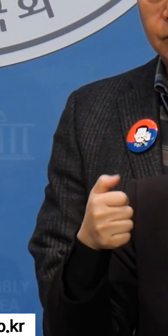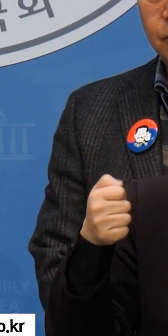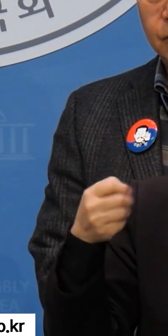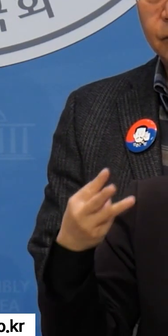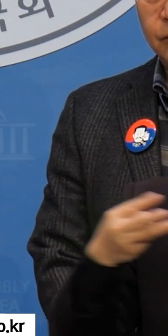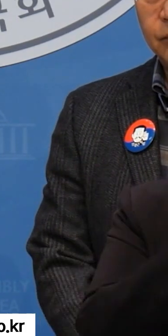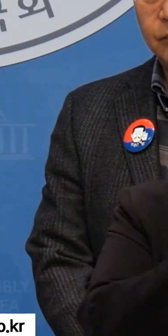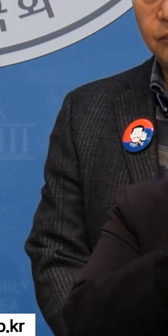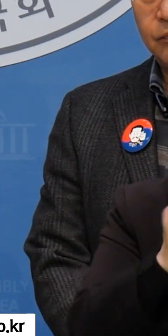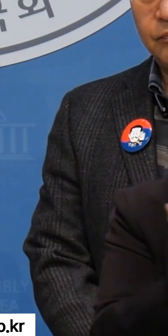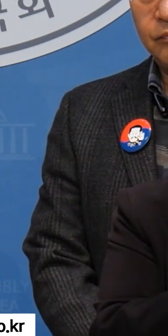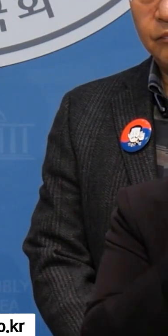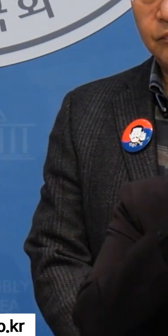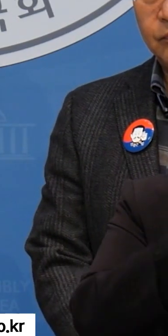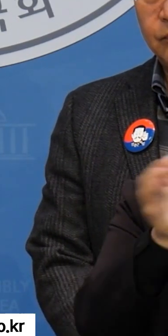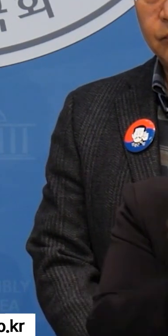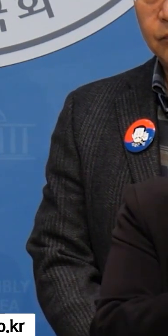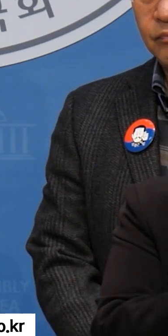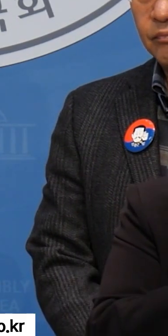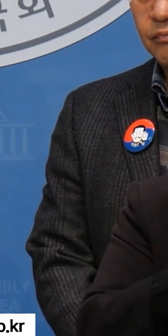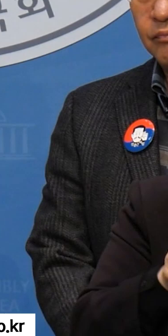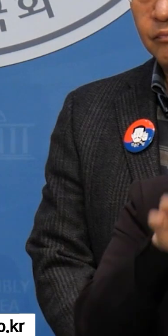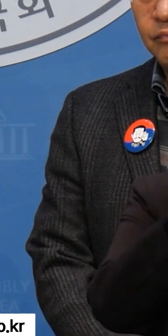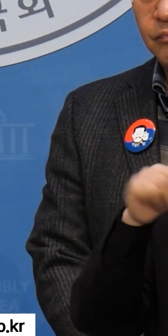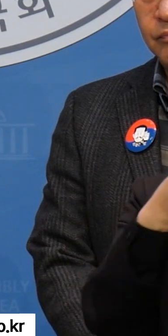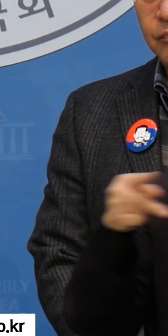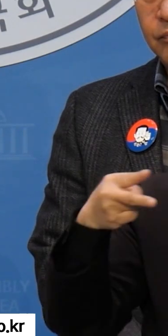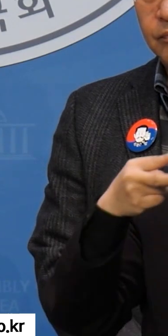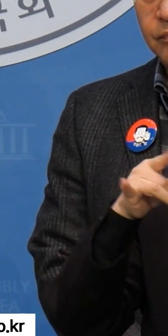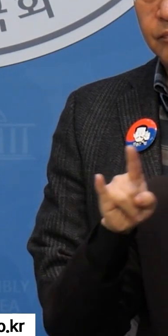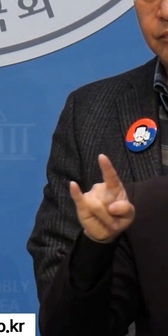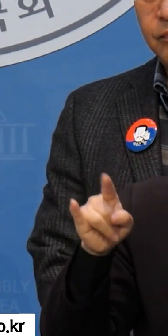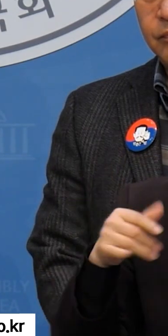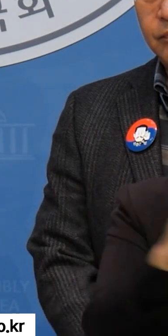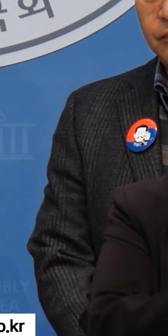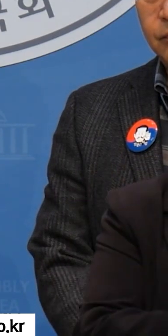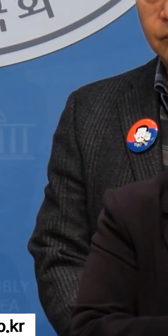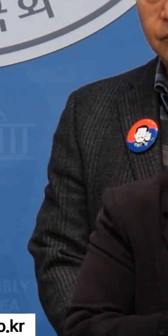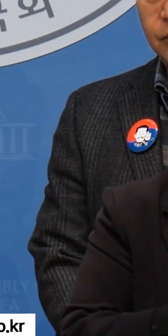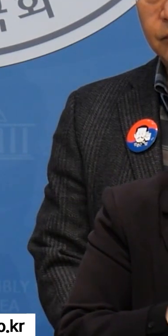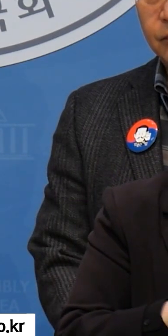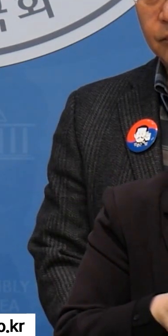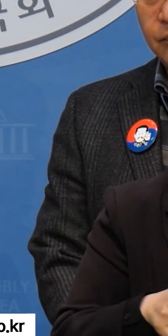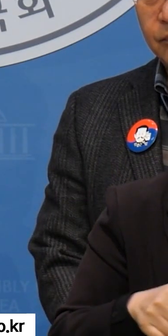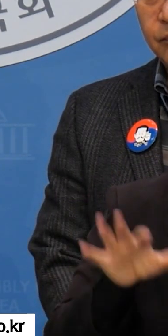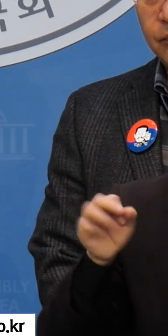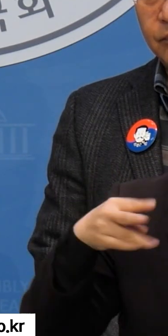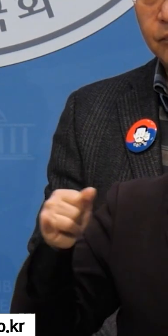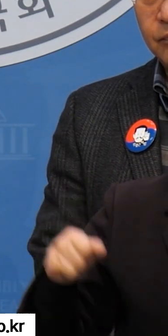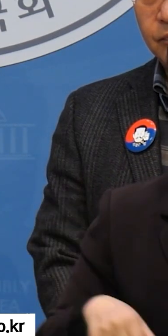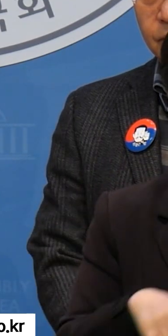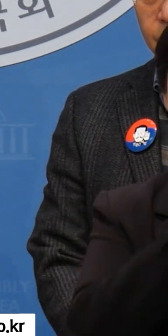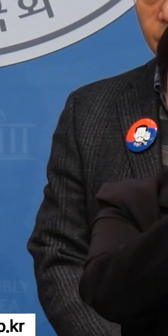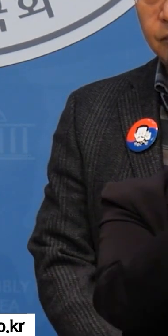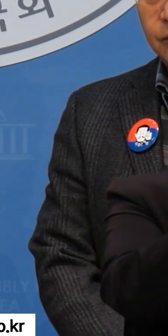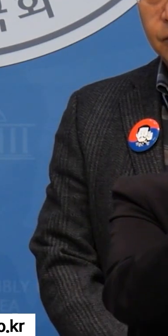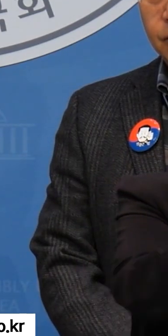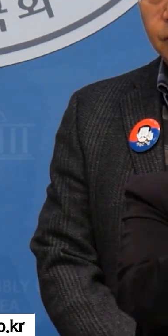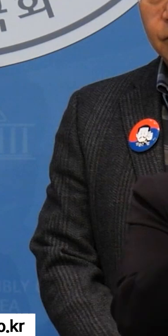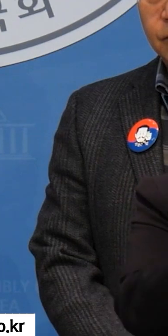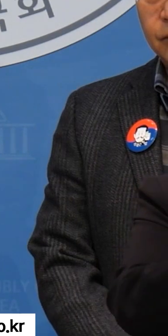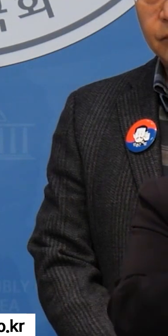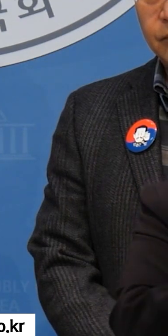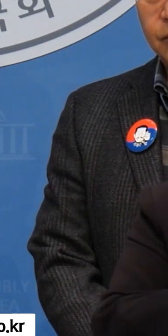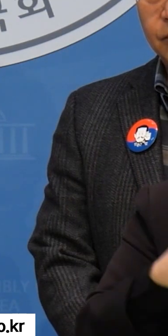권리당원협의체 민주서울네트워크 민선회 위원장 김세리입니다. 저희 민선회는 서울시당이 권리당원의 당무